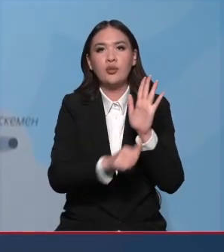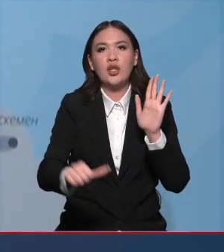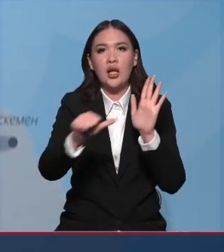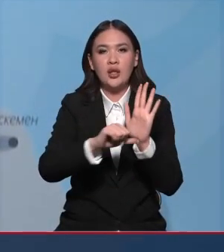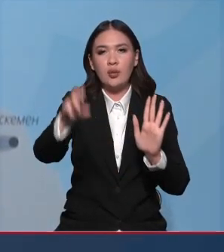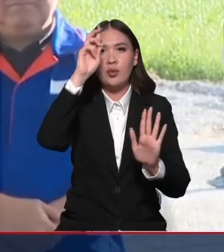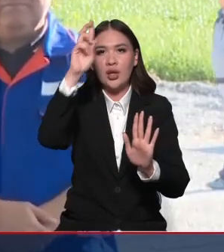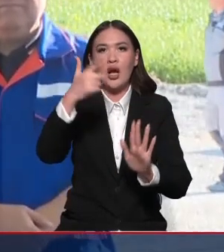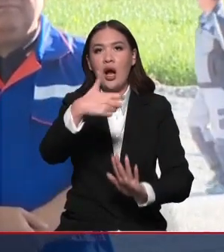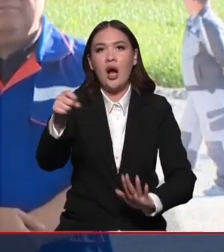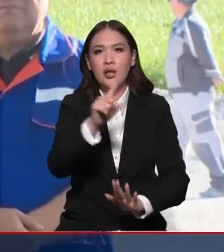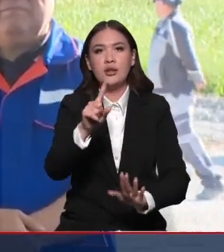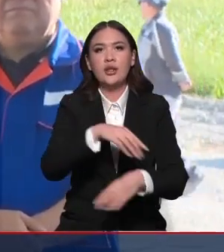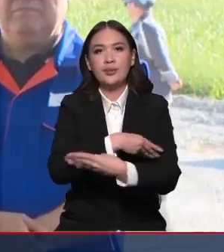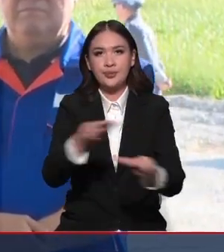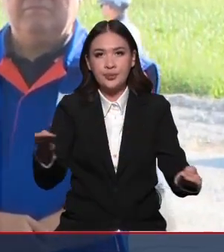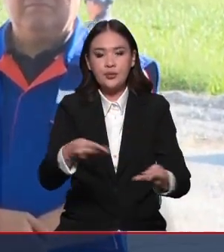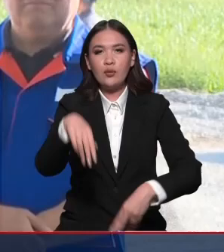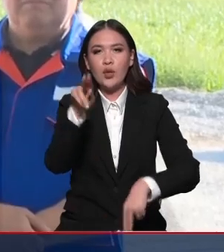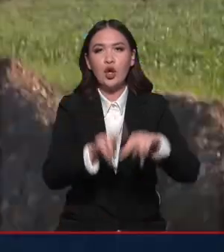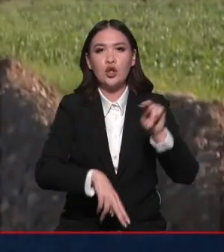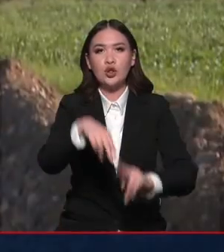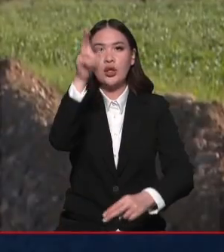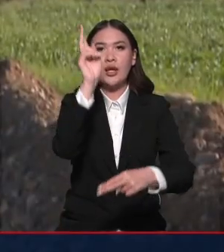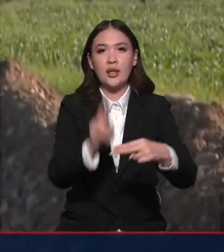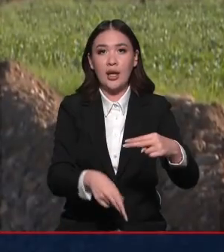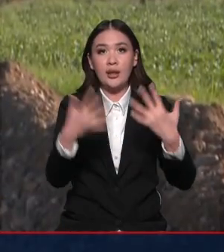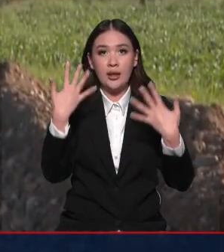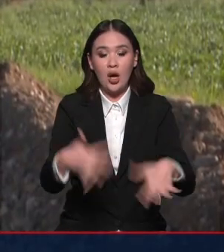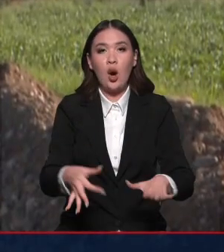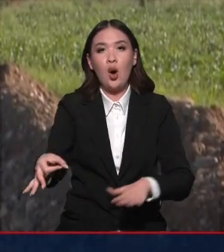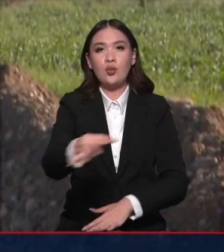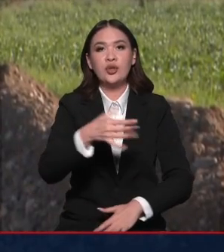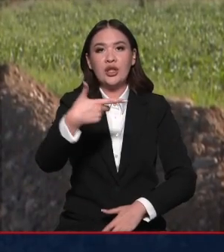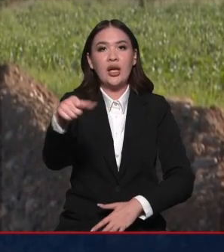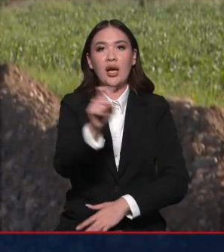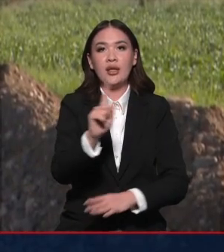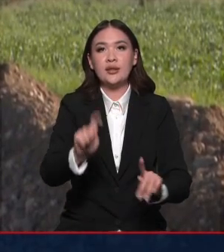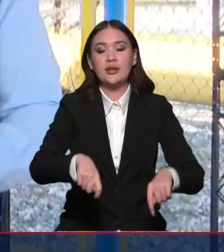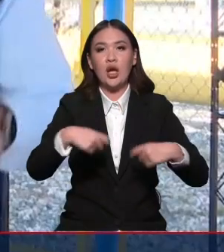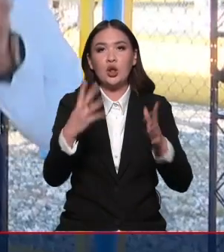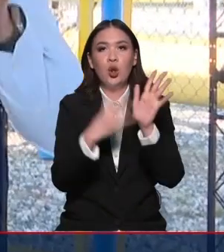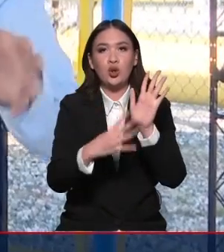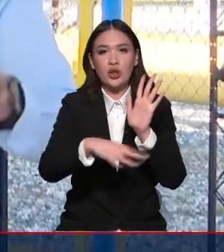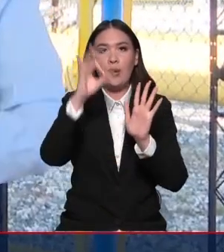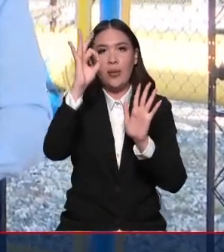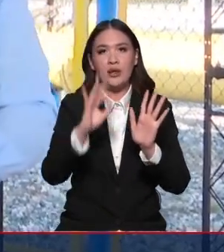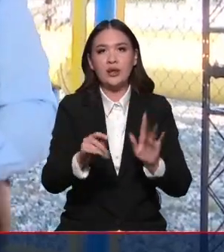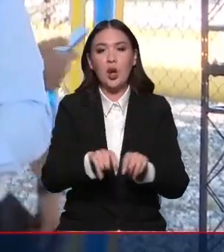табиғи газбен қамтамасыз етеді. Құрылыс аяқталып, іске қосылғаннан кейін облысты газдандыру деңгейі 90%-ке дейін